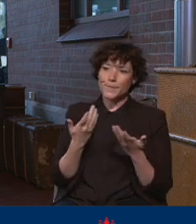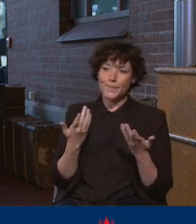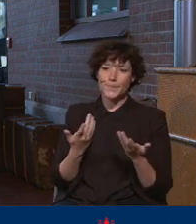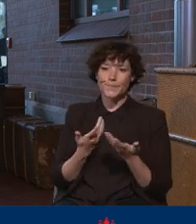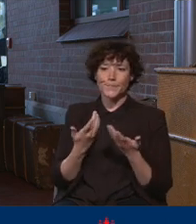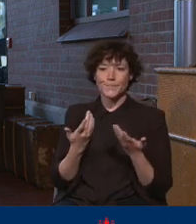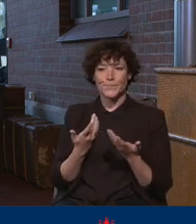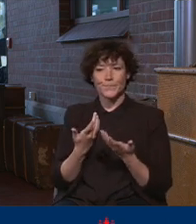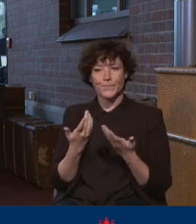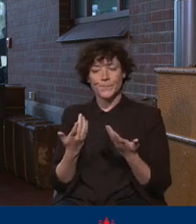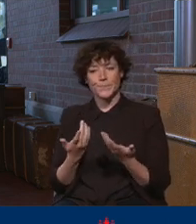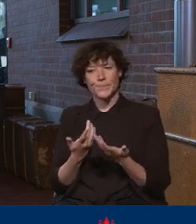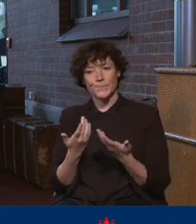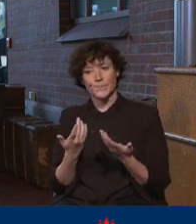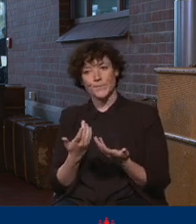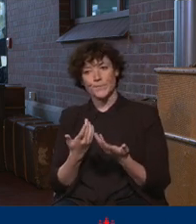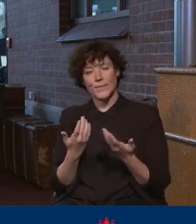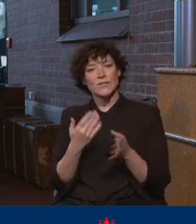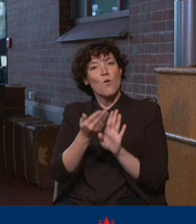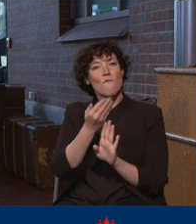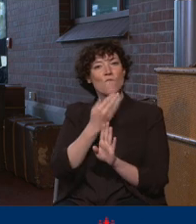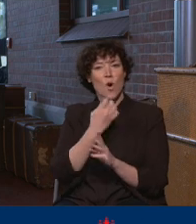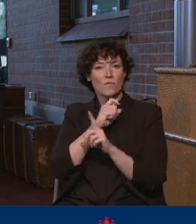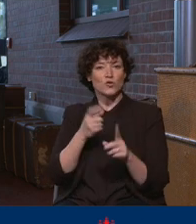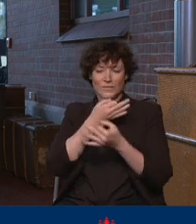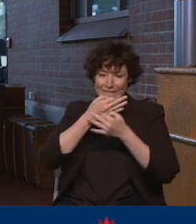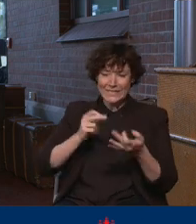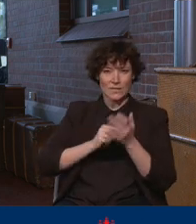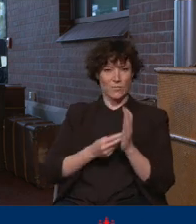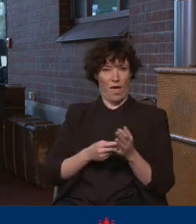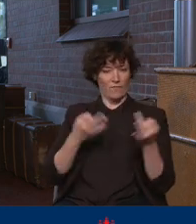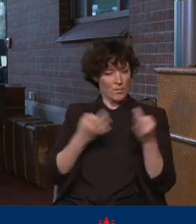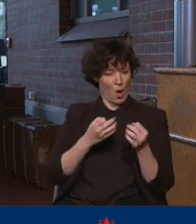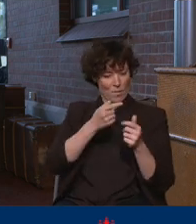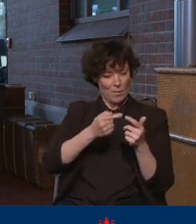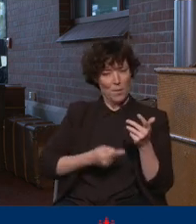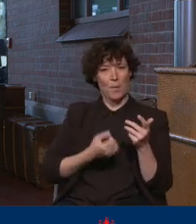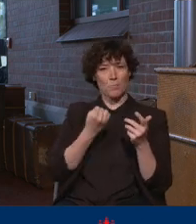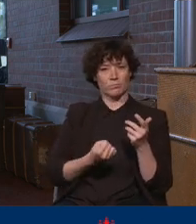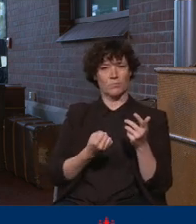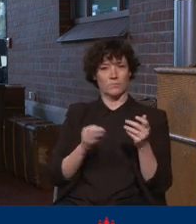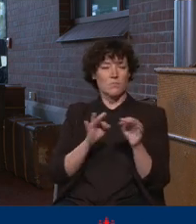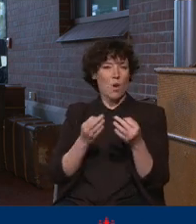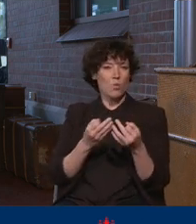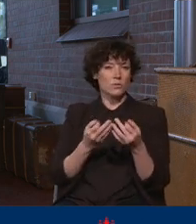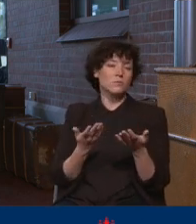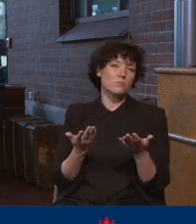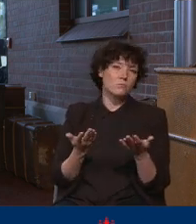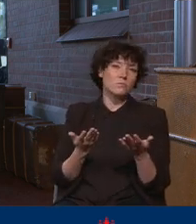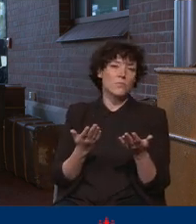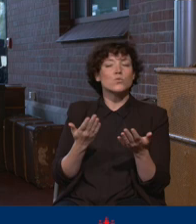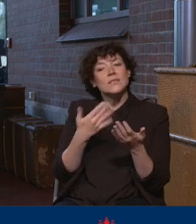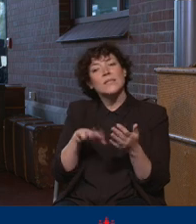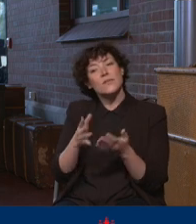übermäßige vor definition erfolgt und es gab ja einige fragestellungen zur